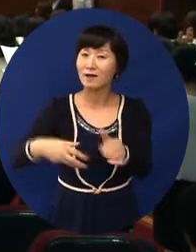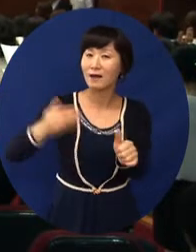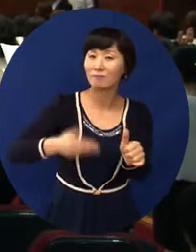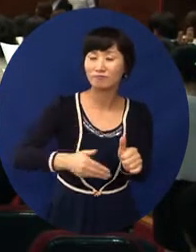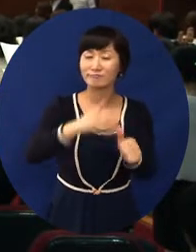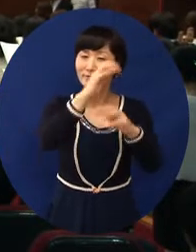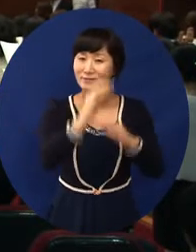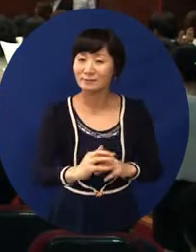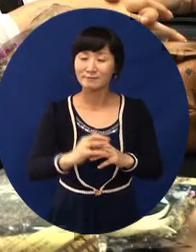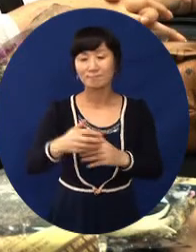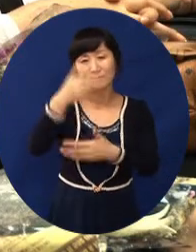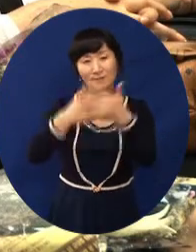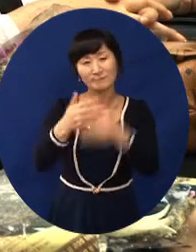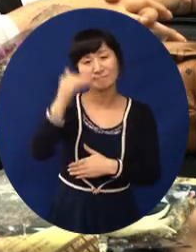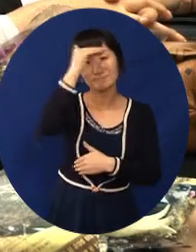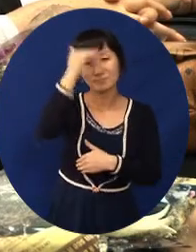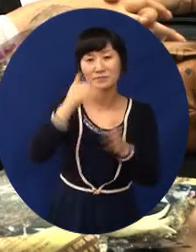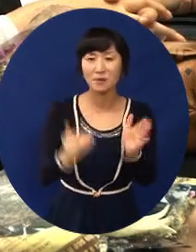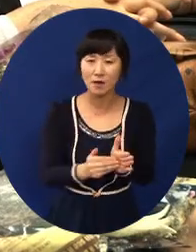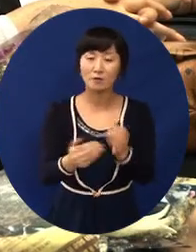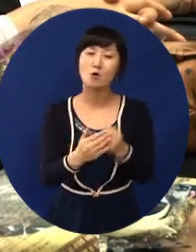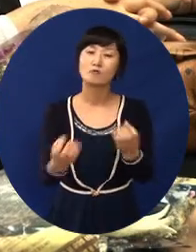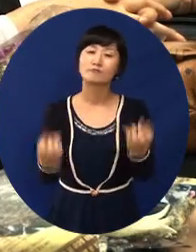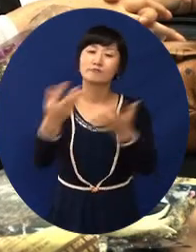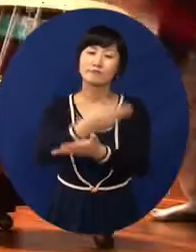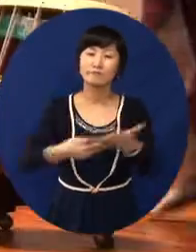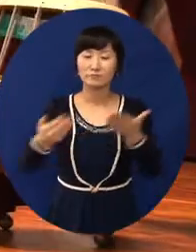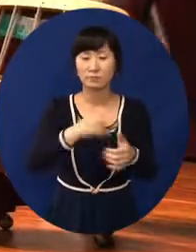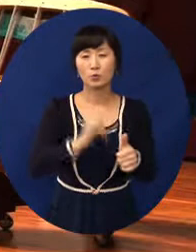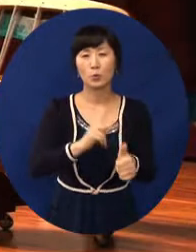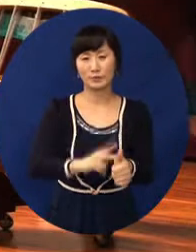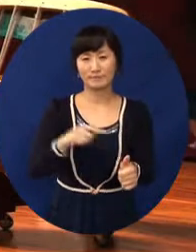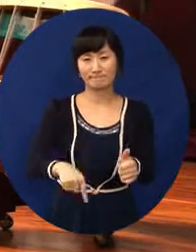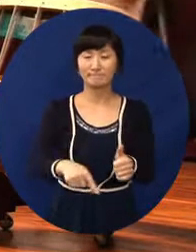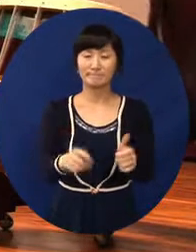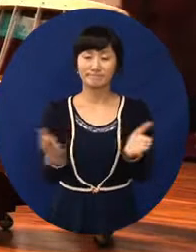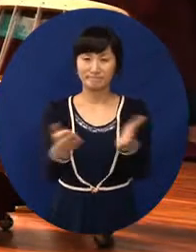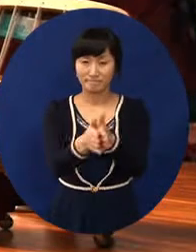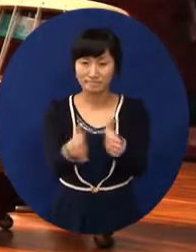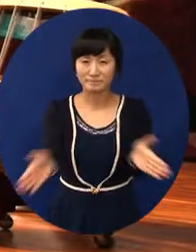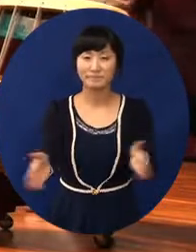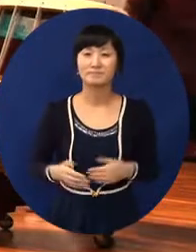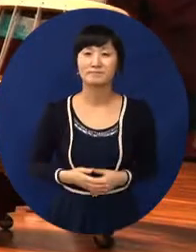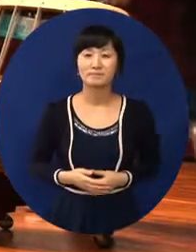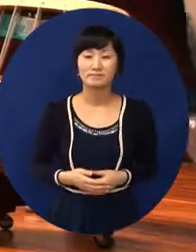당부가 담긴 글과 영상을 감상하는 등 한바탕 축제를 즐기며 교사로서의 첫발을 내디뎠습니다.